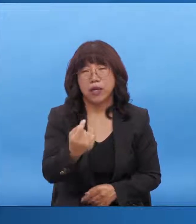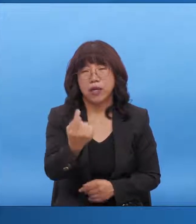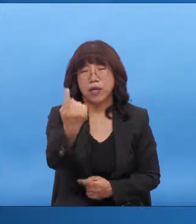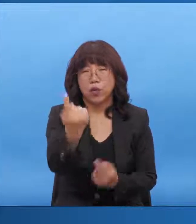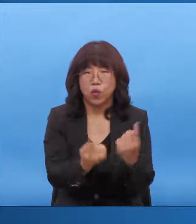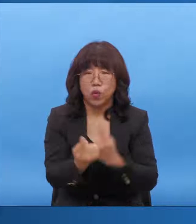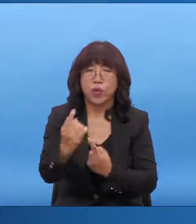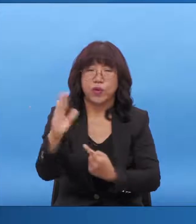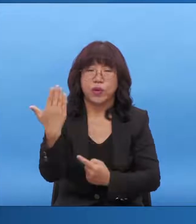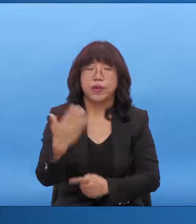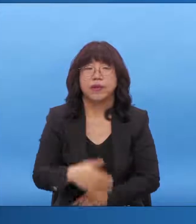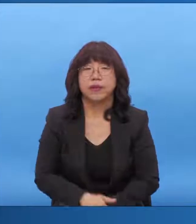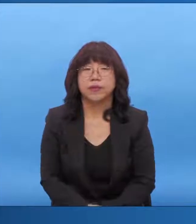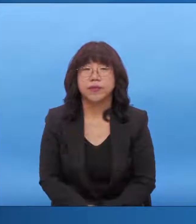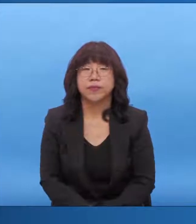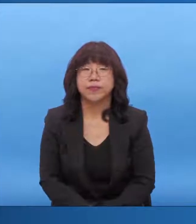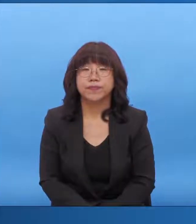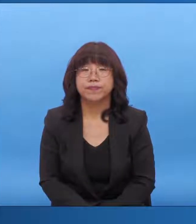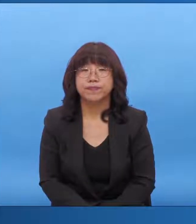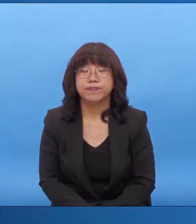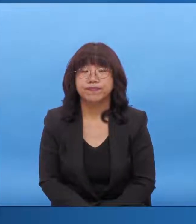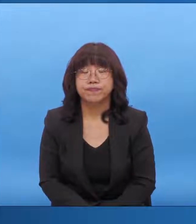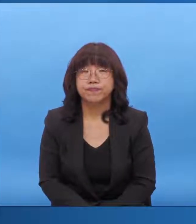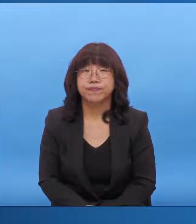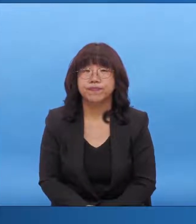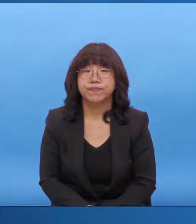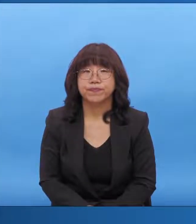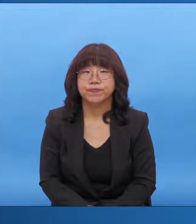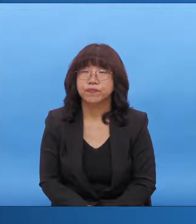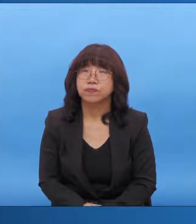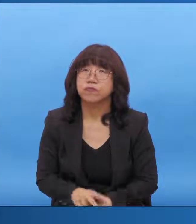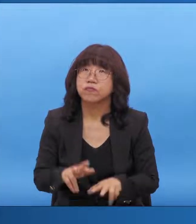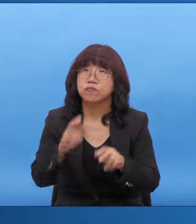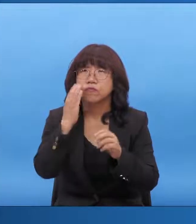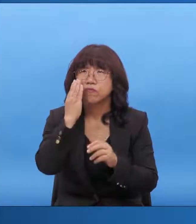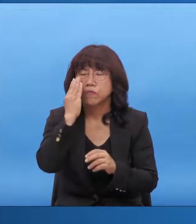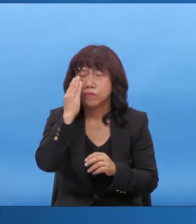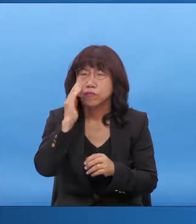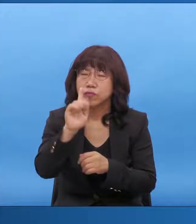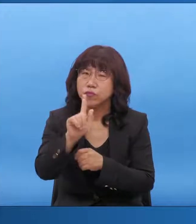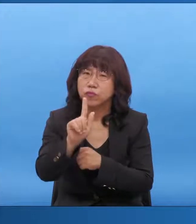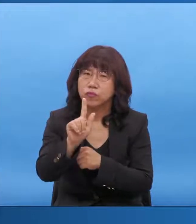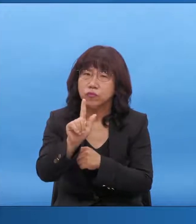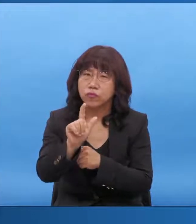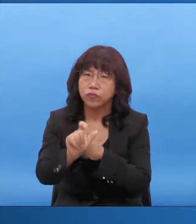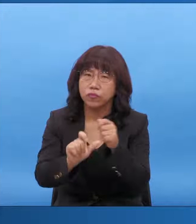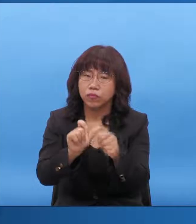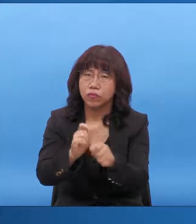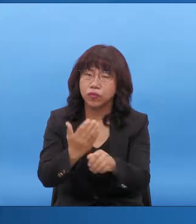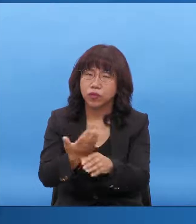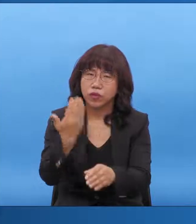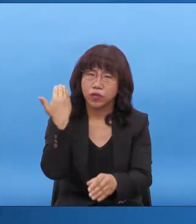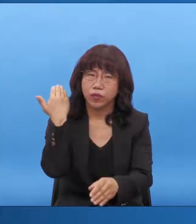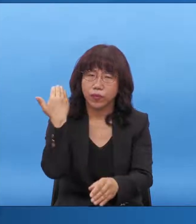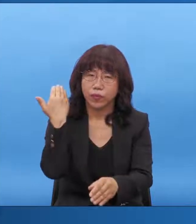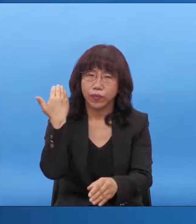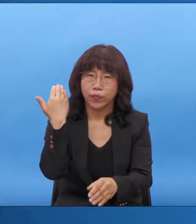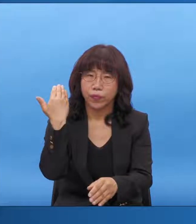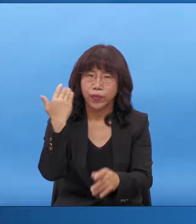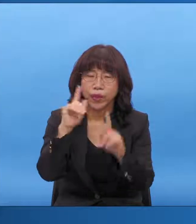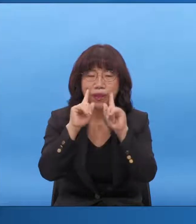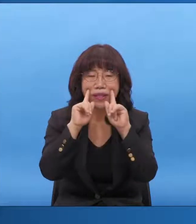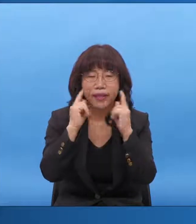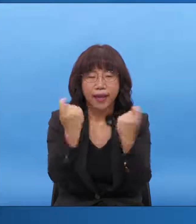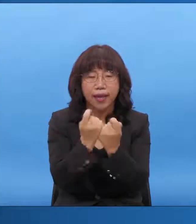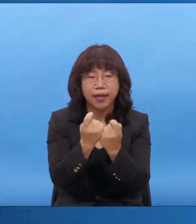take place in the future. 우리가 한 15년 전 됐죠. 그때 우리가 지금 이미 본 게 뭐냐. 개인 방송 시대